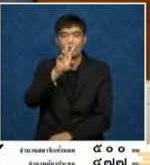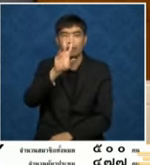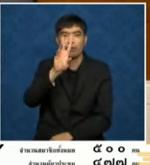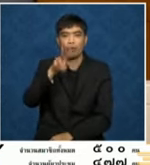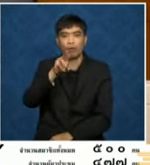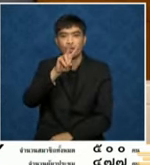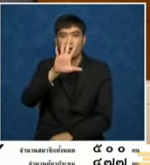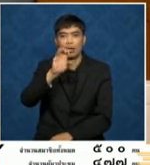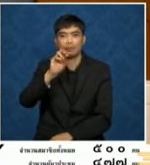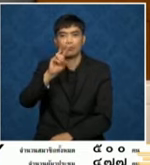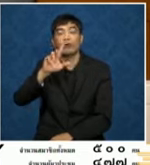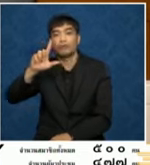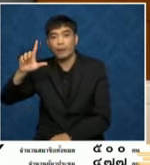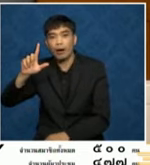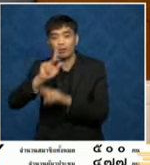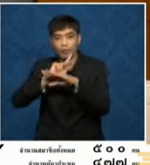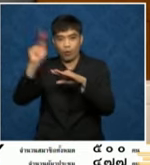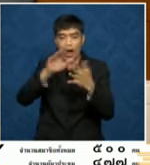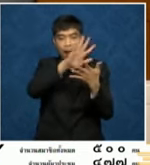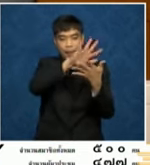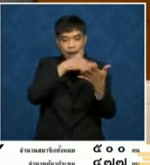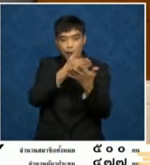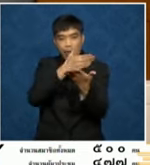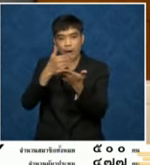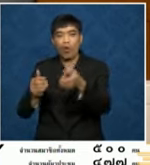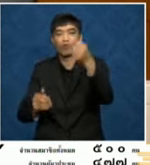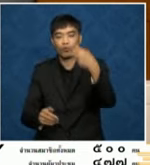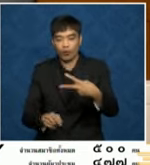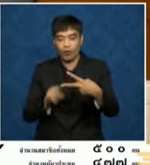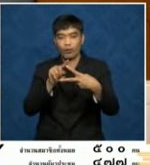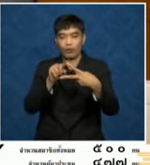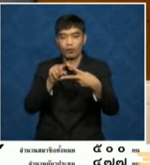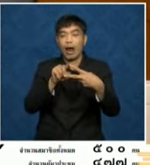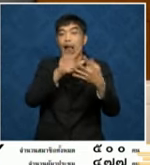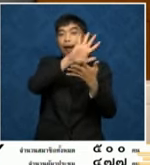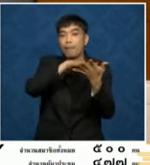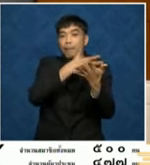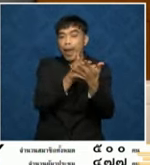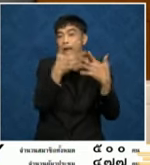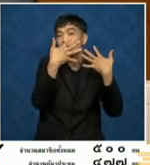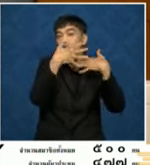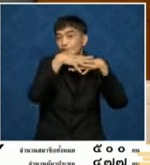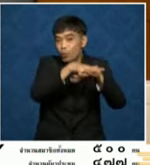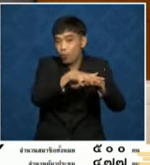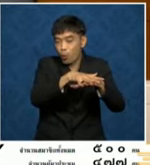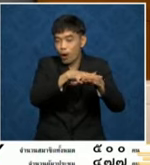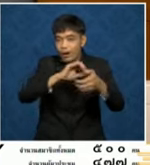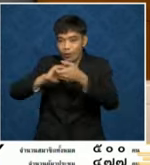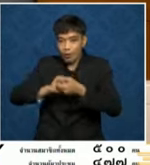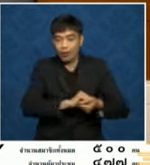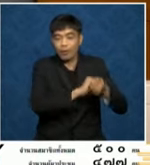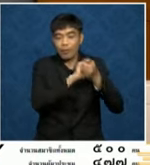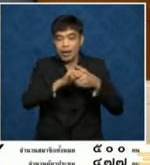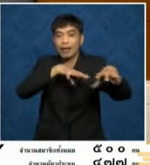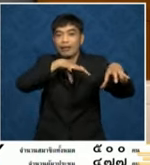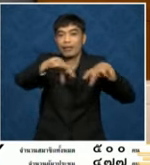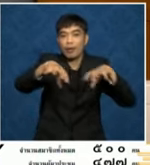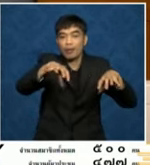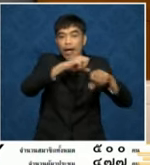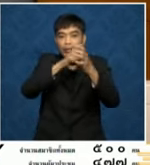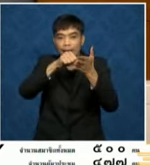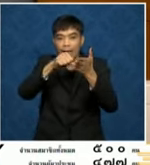ะครับในส่วนนี้แบ่งเป็น2แผนงานครับแผนงานแรกคือแผนงานบูรณาการขับเคลื่อนการแก้ไขปัญหาจังหวัดชายแดนภาค